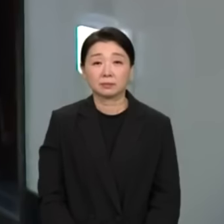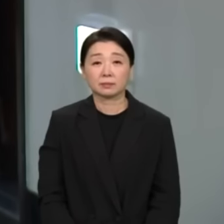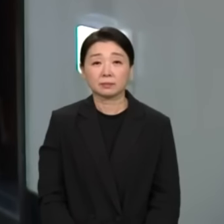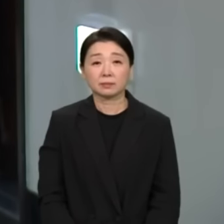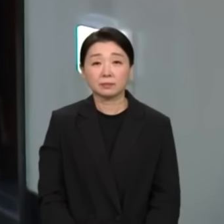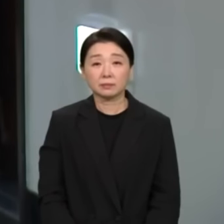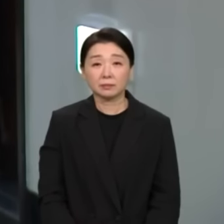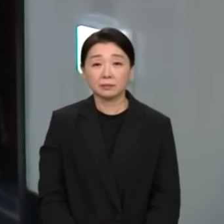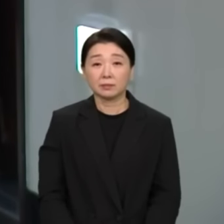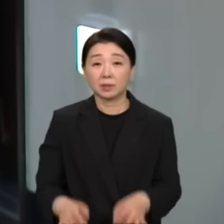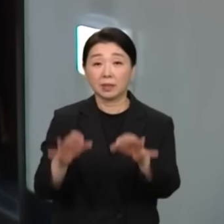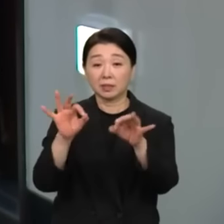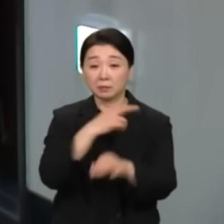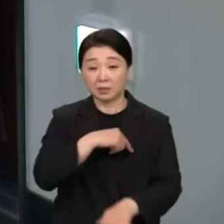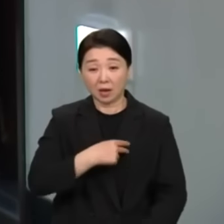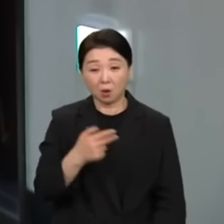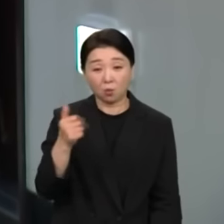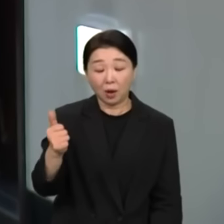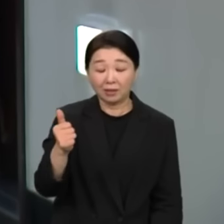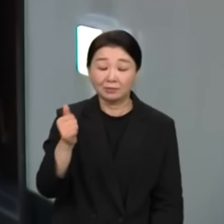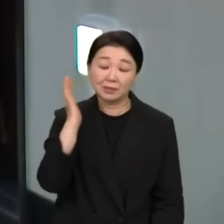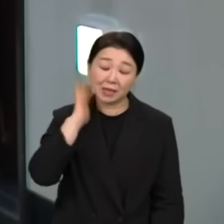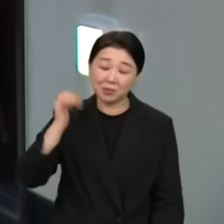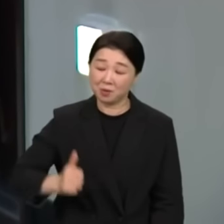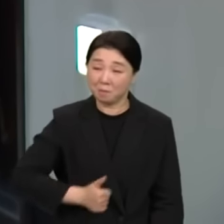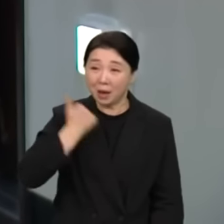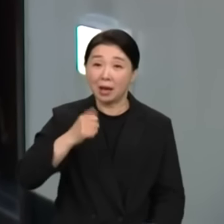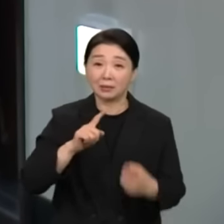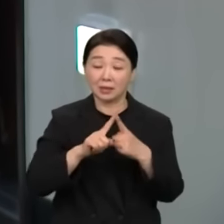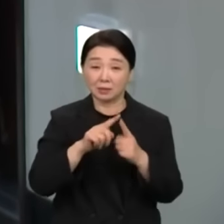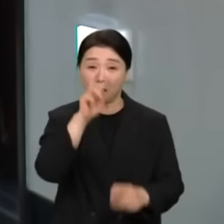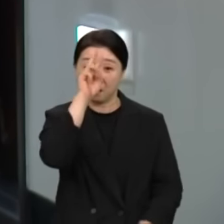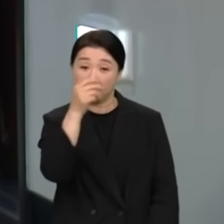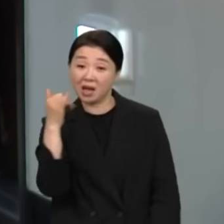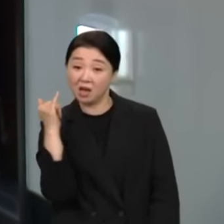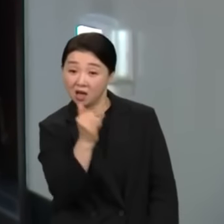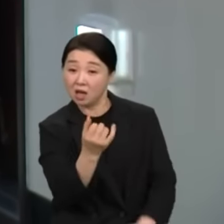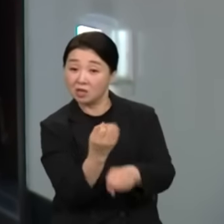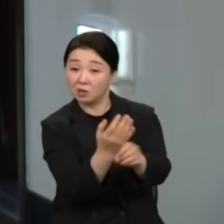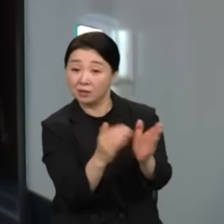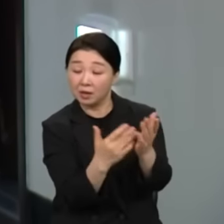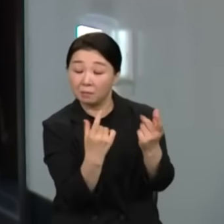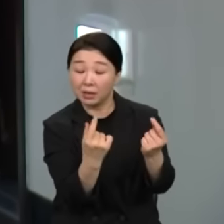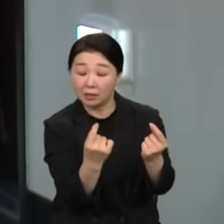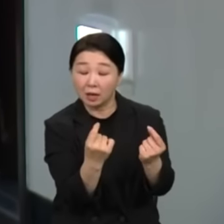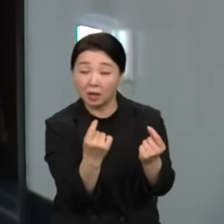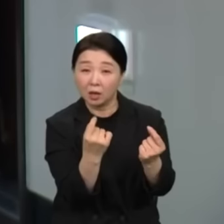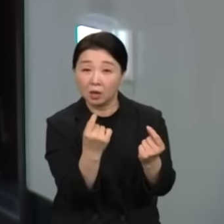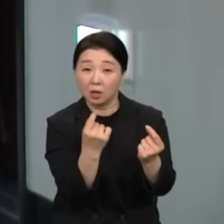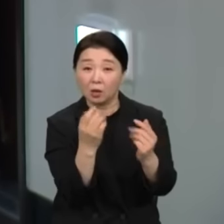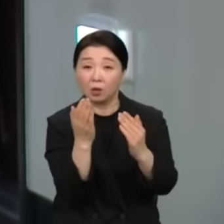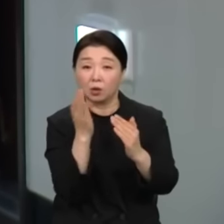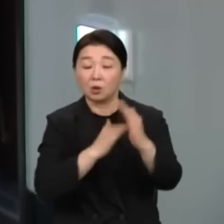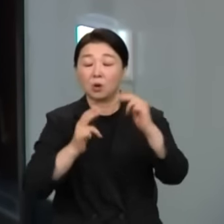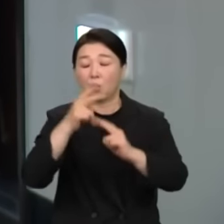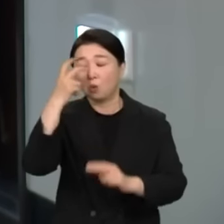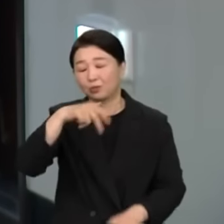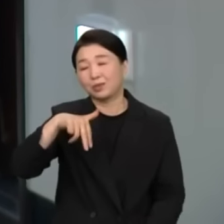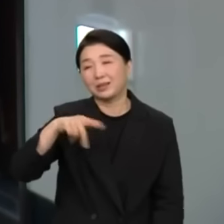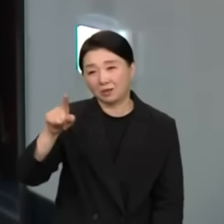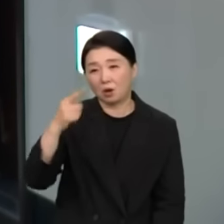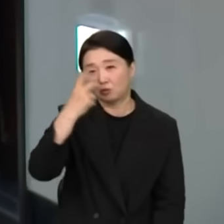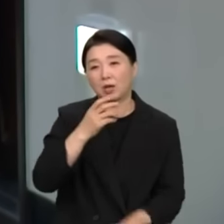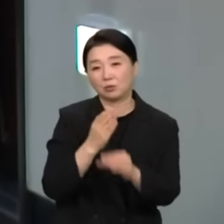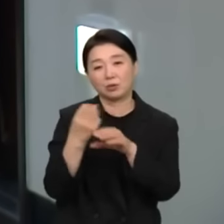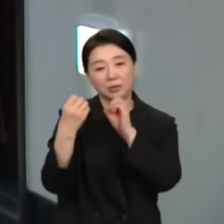네, 김 사령관은 VIP 경로설을 박 전 단장에게 전했느냐는 질의에 공수처에서 수사받고 있어서 답변 드릴 수 없다고